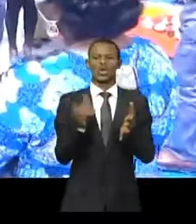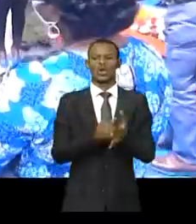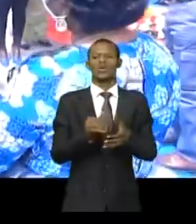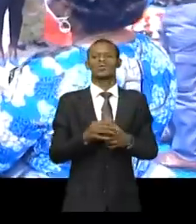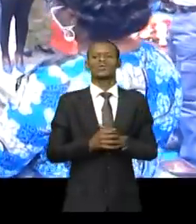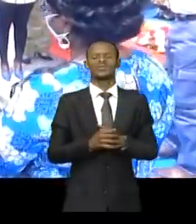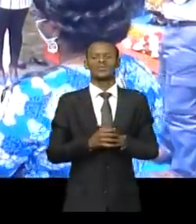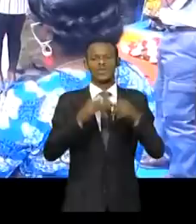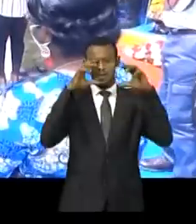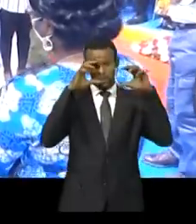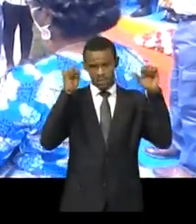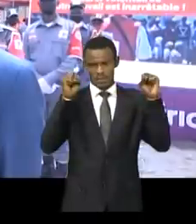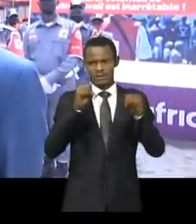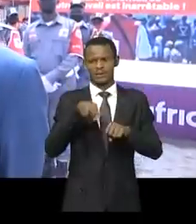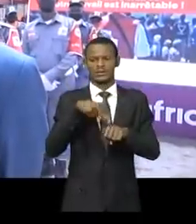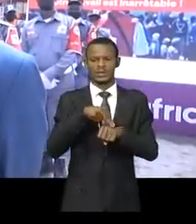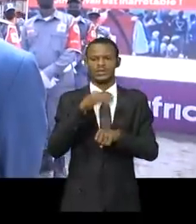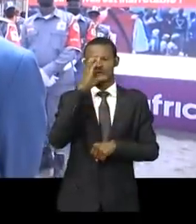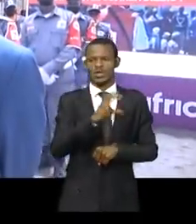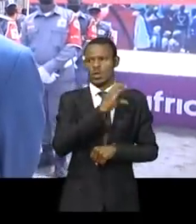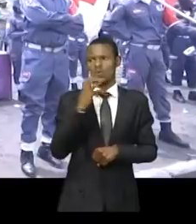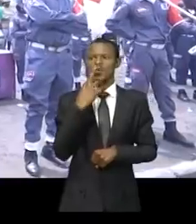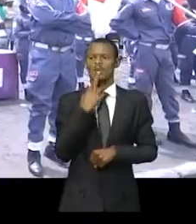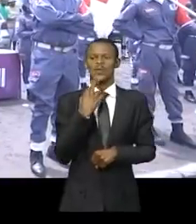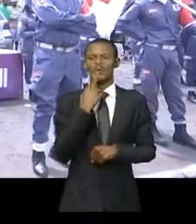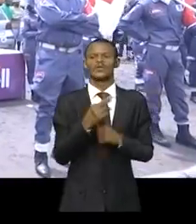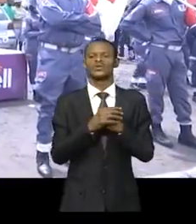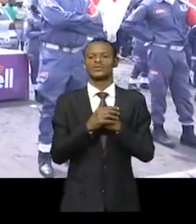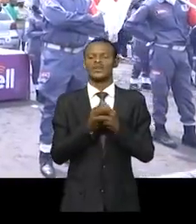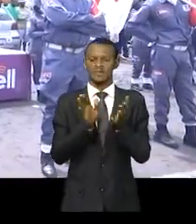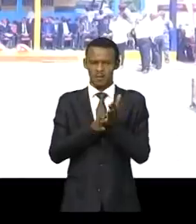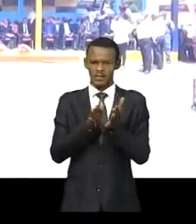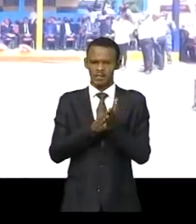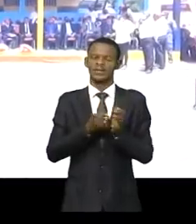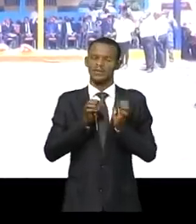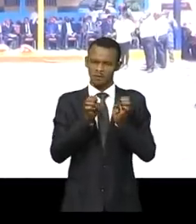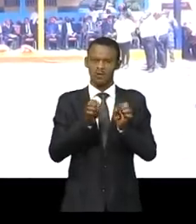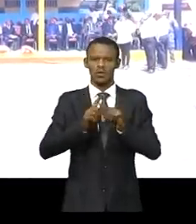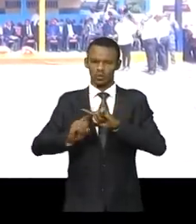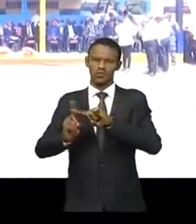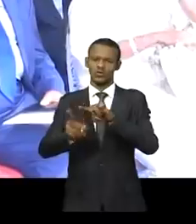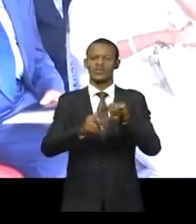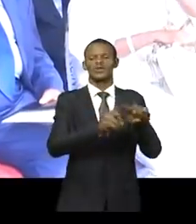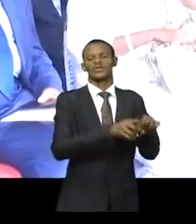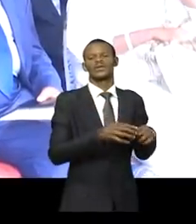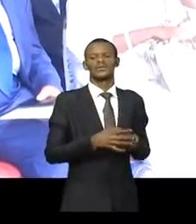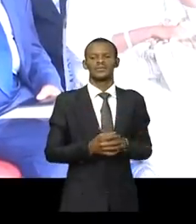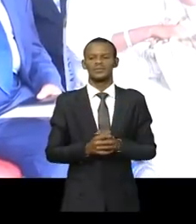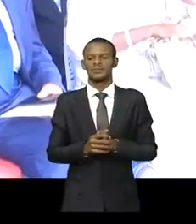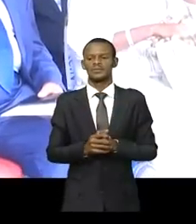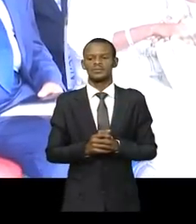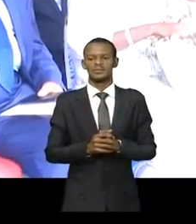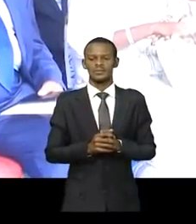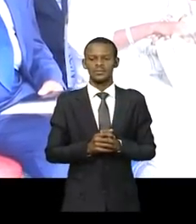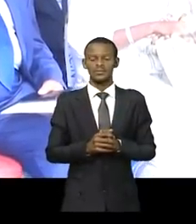les efforts fournis par ses volontaires sur toute l'étendue de la République. En tant qu'auxiliaire de pouvoir public dans les domaines